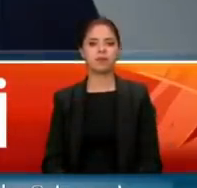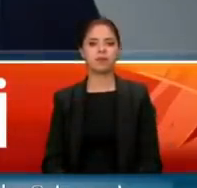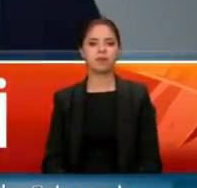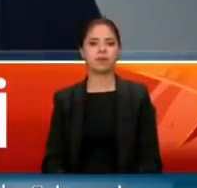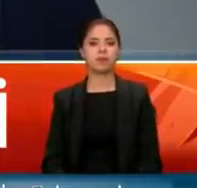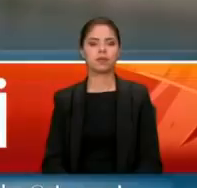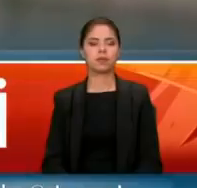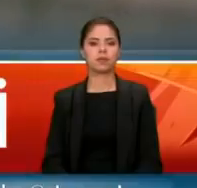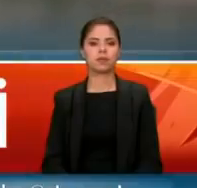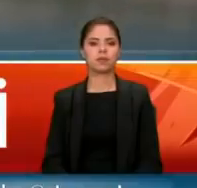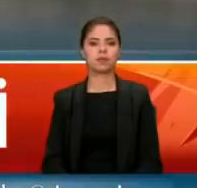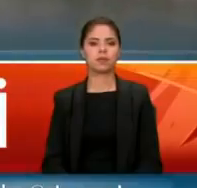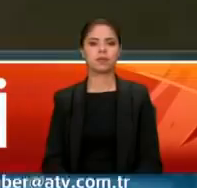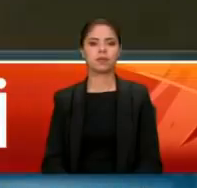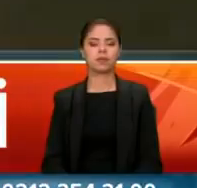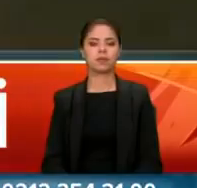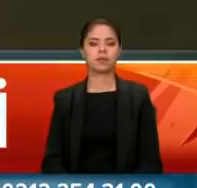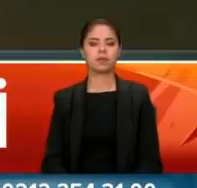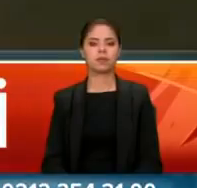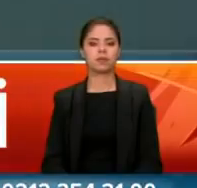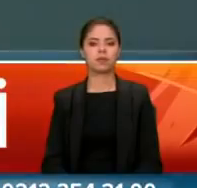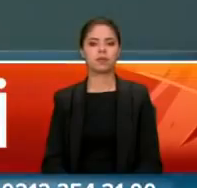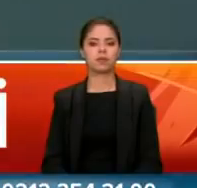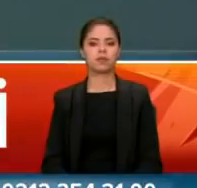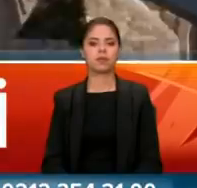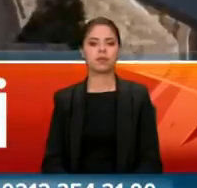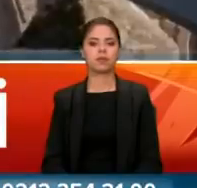mano. Reyyan!